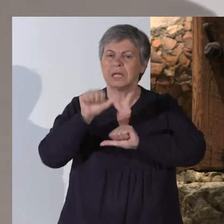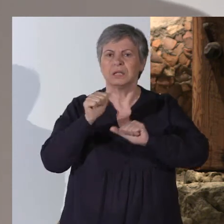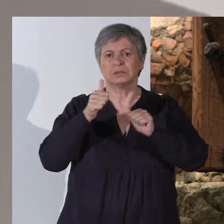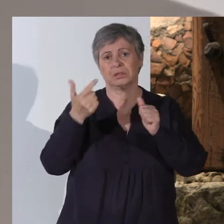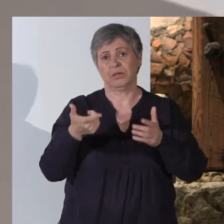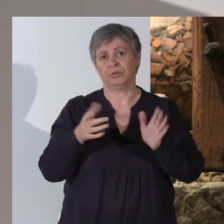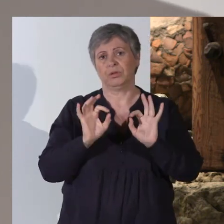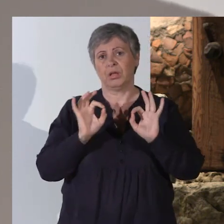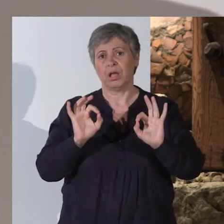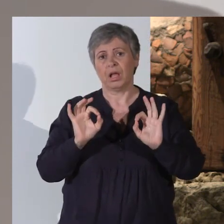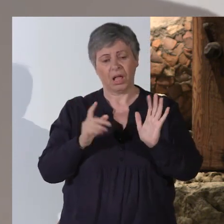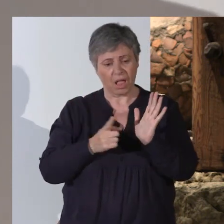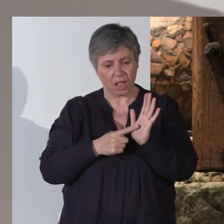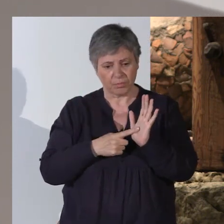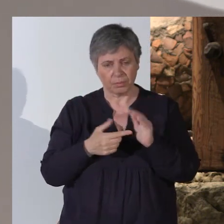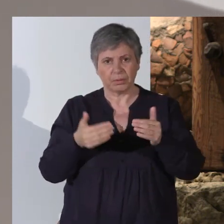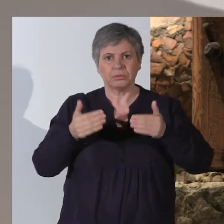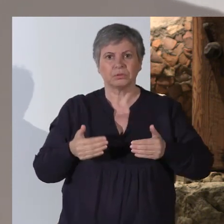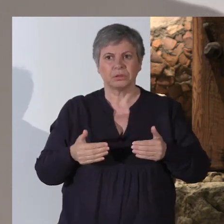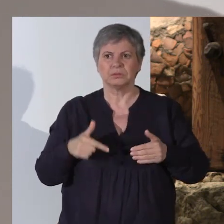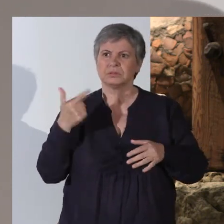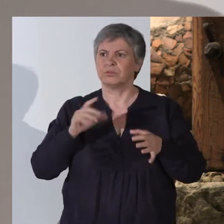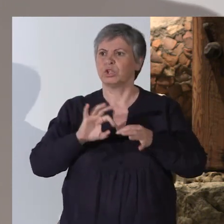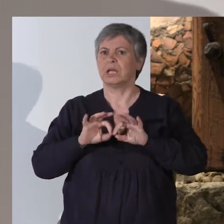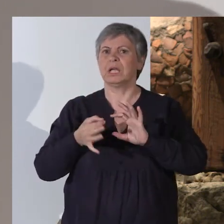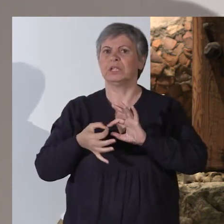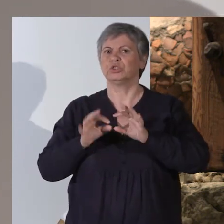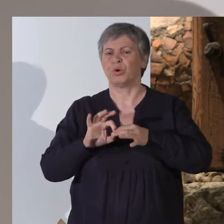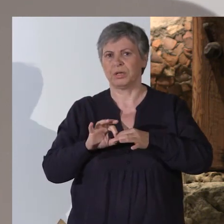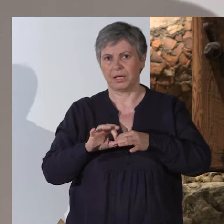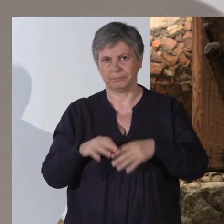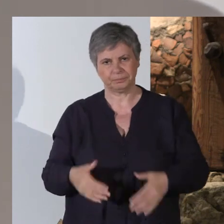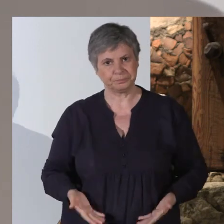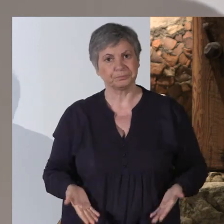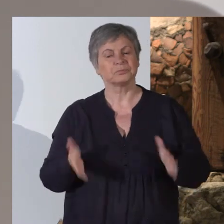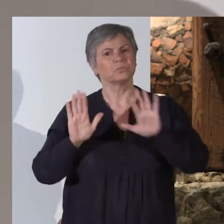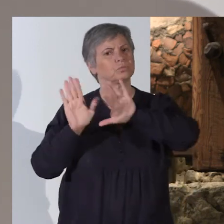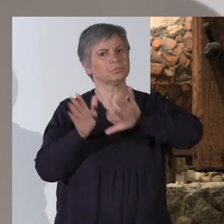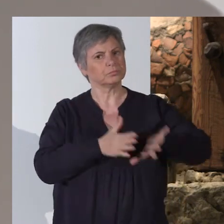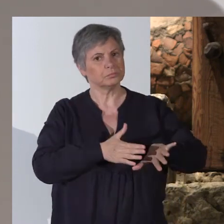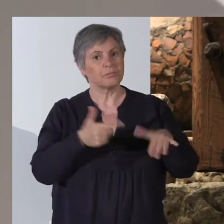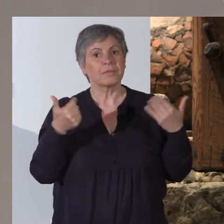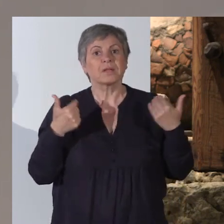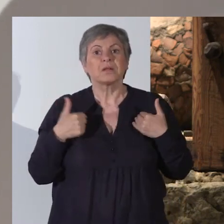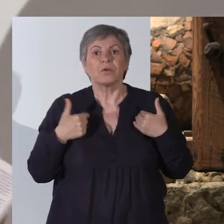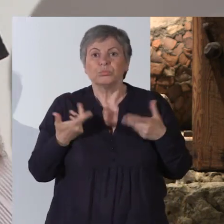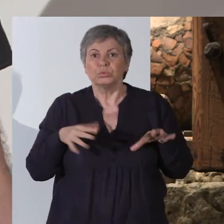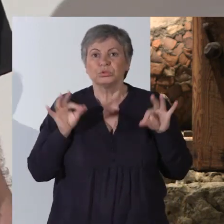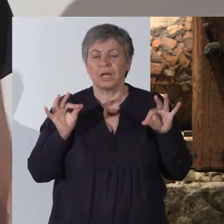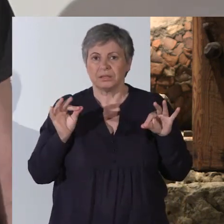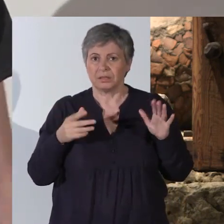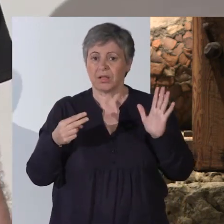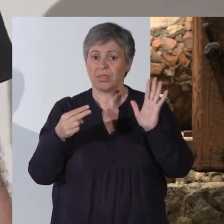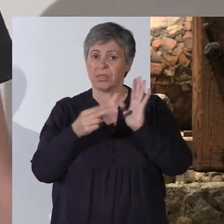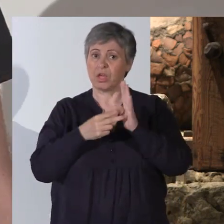κοντά πιο κοντά αυτό λίγο πολύ είναι ιστορία όπως την άκουσα και εγώ τώρα θα σας μιλήσω για τη δική μου εμπειρία που ξεκινάει το 2010 στην